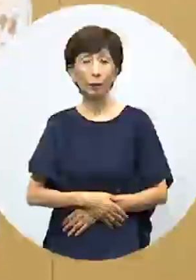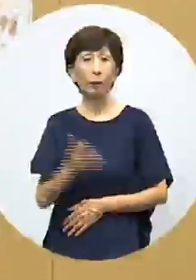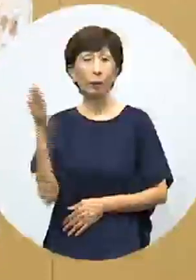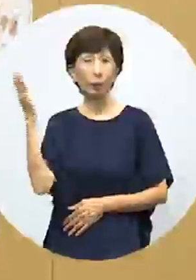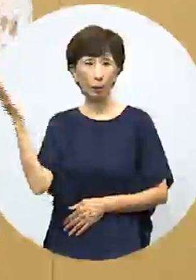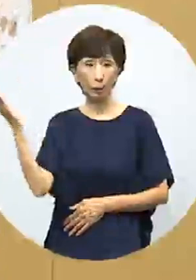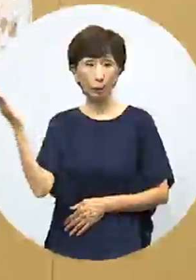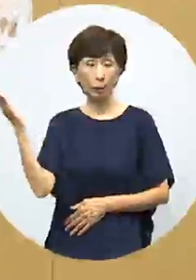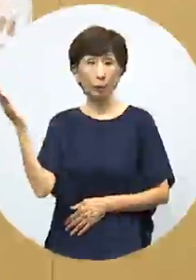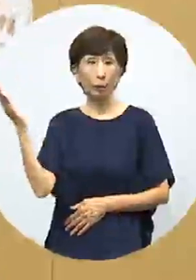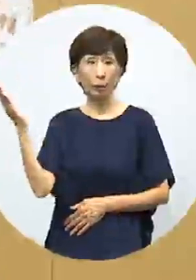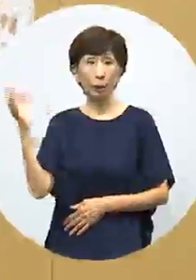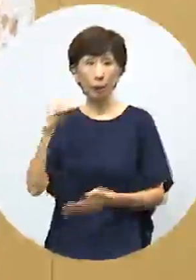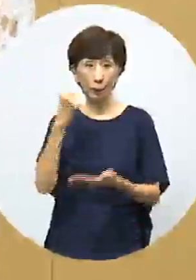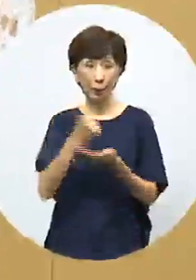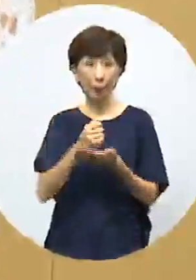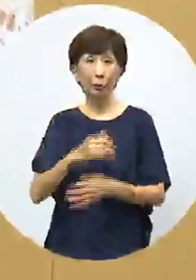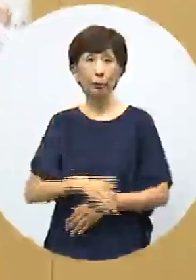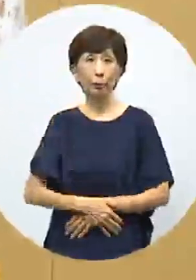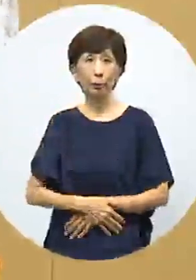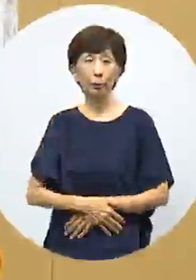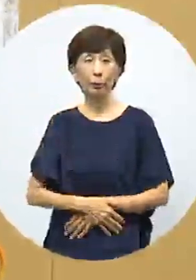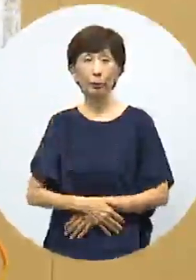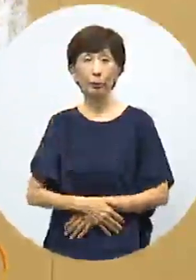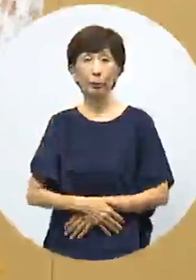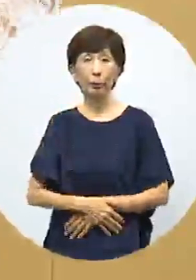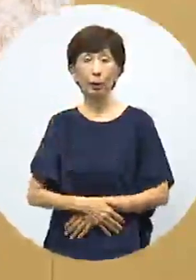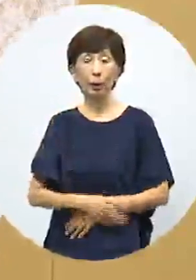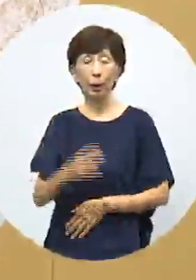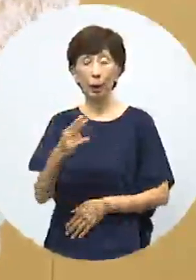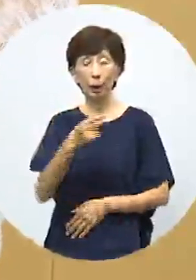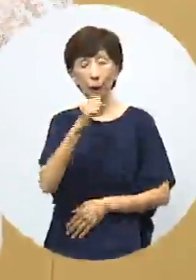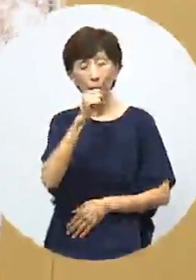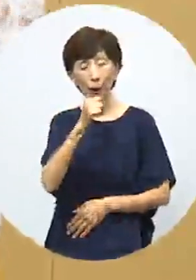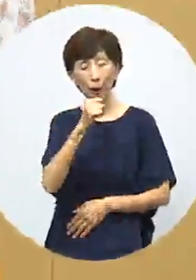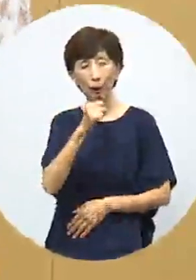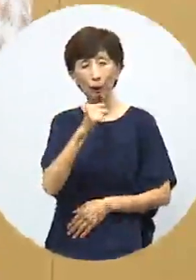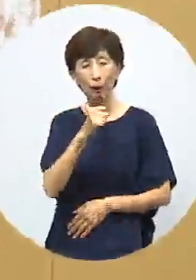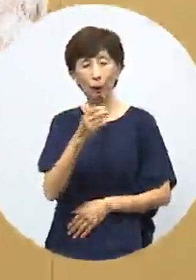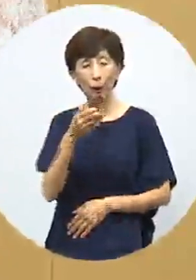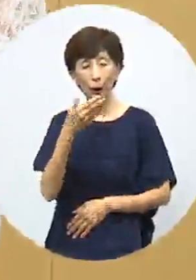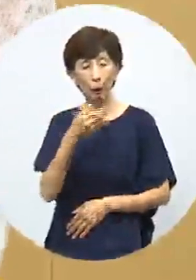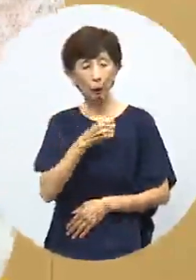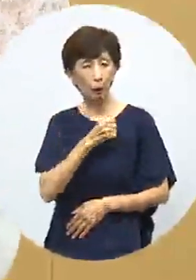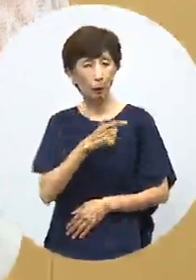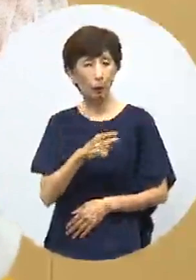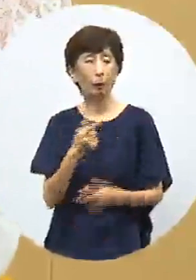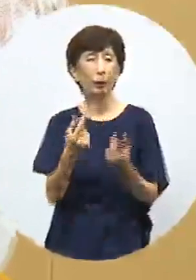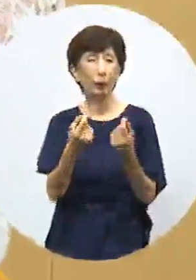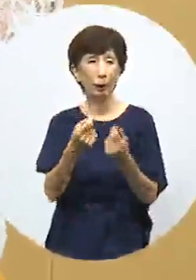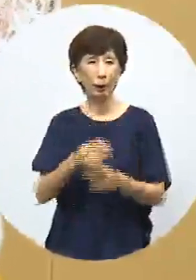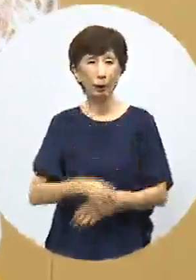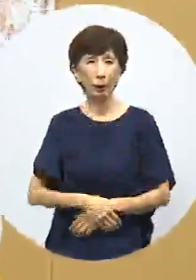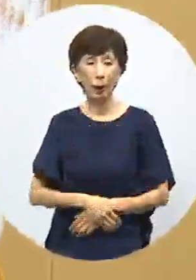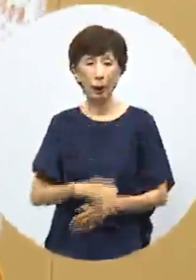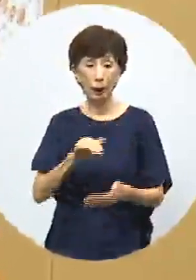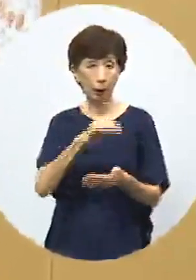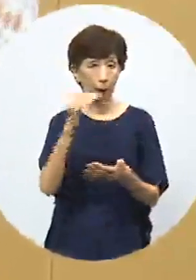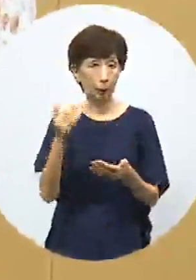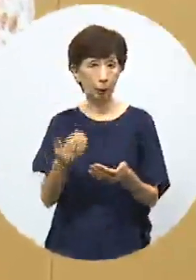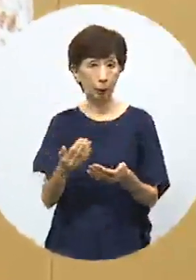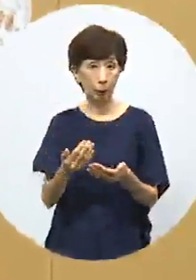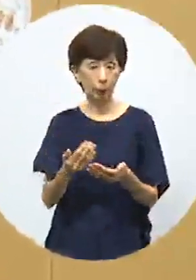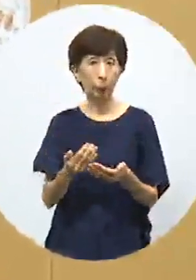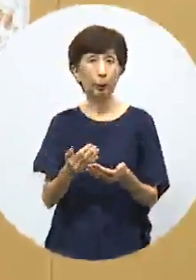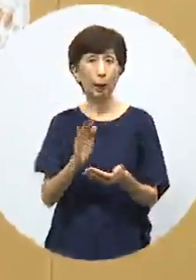でオクラのスタミナチリソースの完成です。 いい香り、食欲がそそられますね。 スタミナたっぷりで